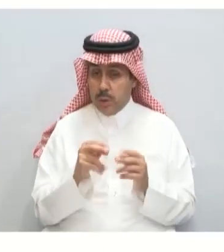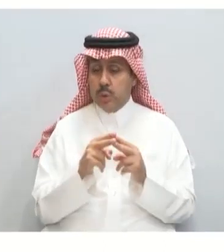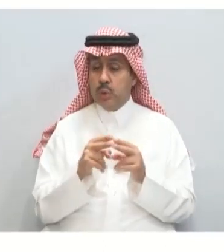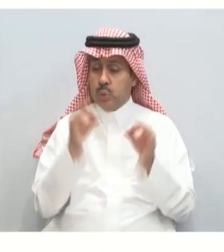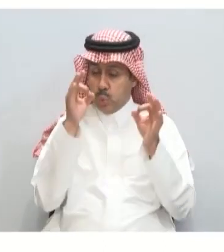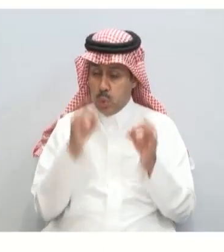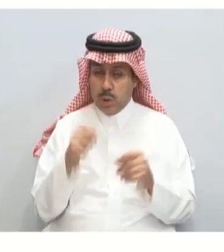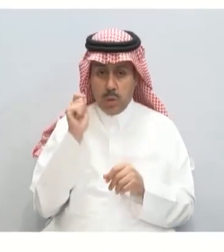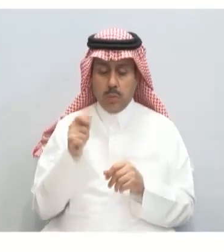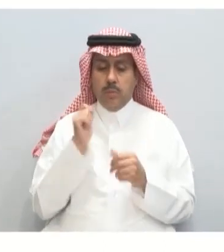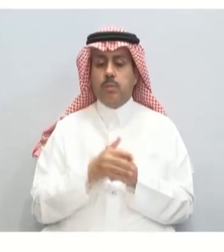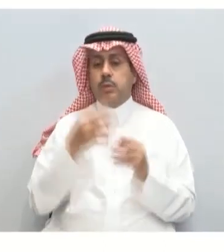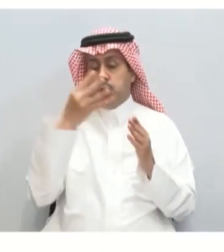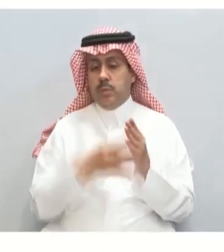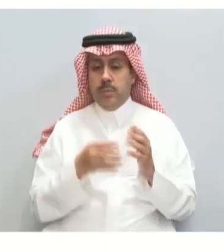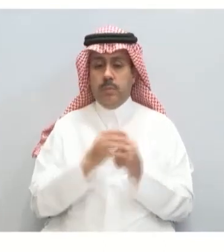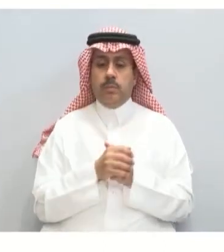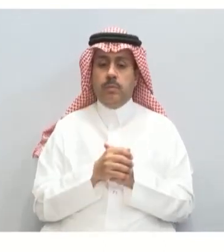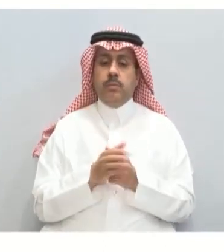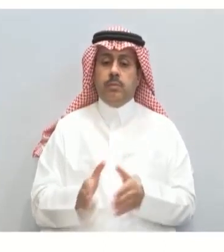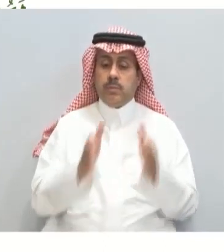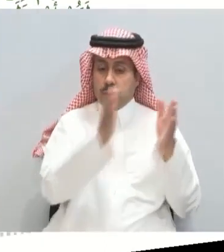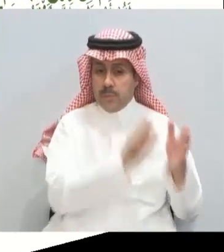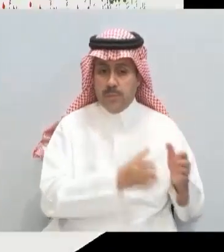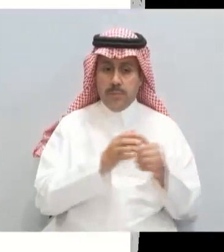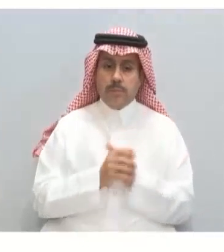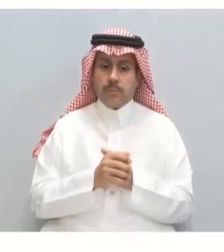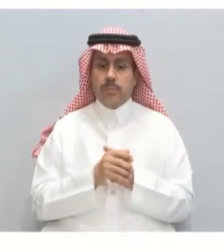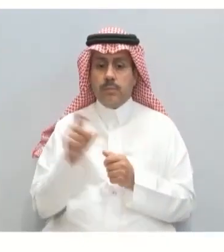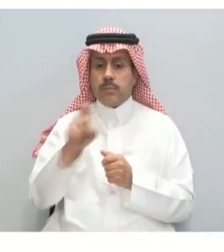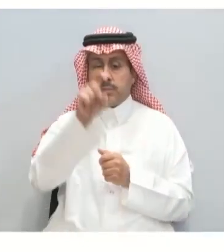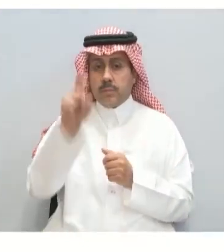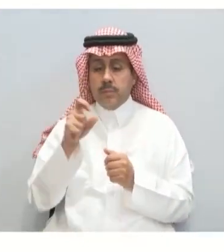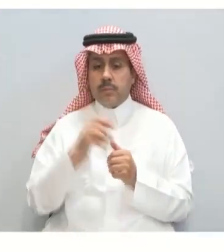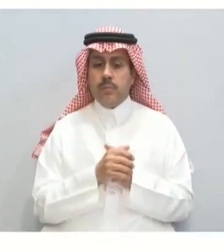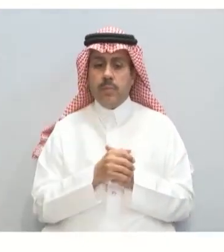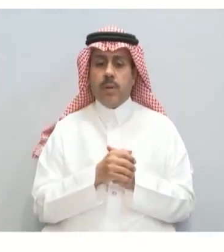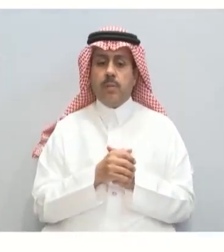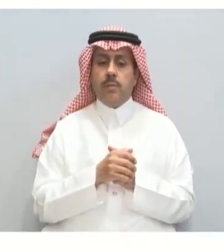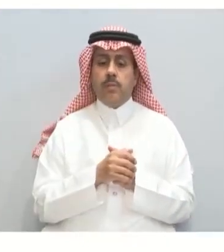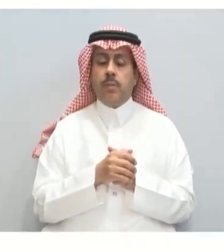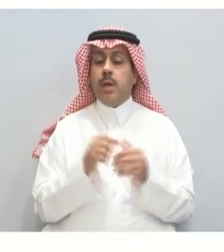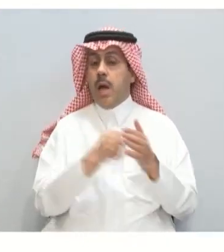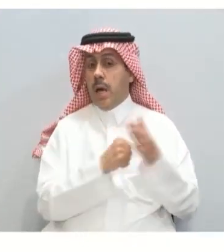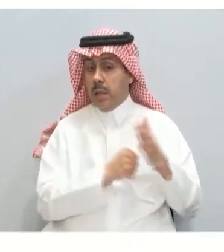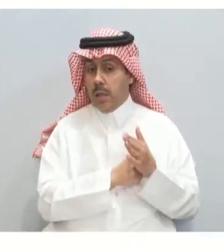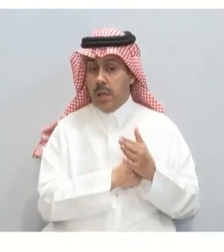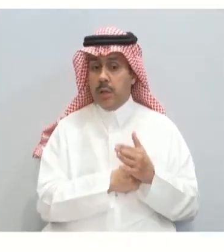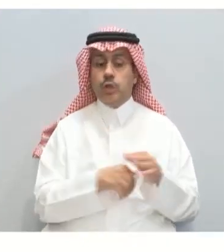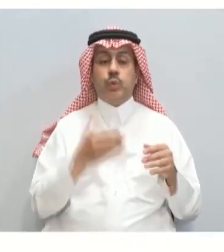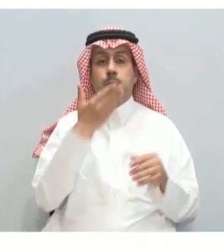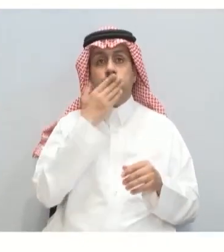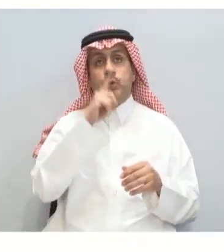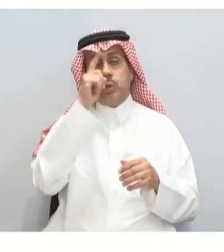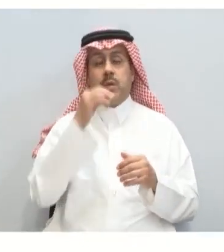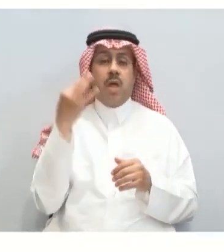هذا الحكم الشرعي ننتقل بعد هذا ايها الطلاب والطالبات للوقوف على سؤال اخر بين اركان